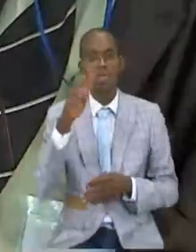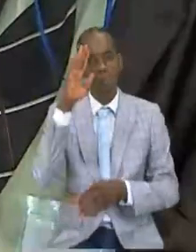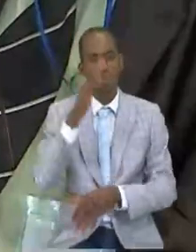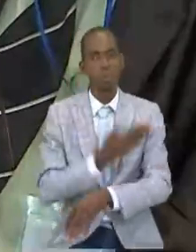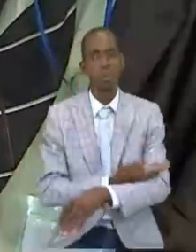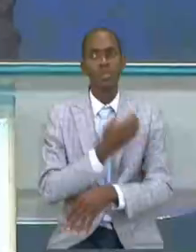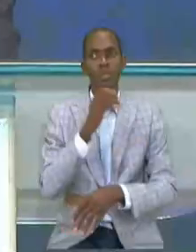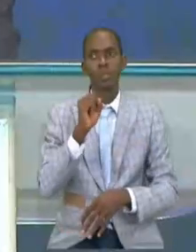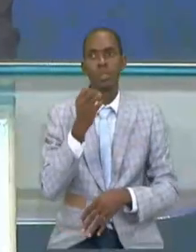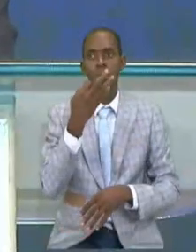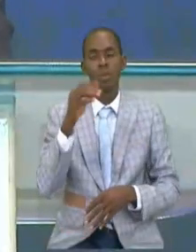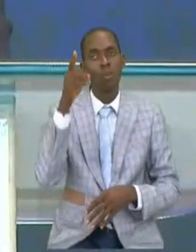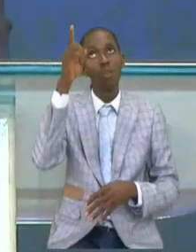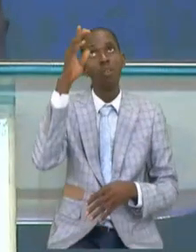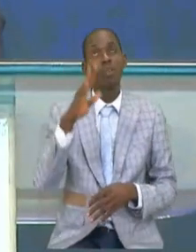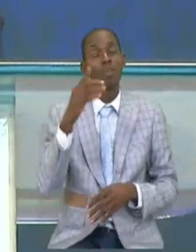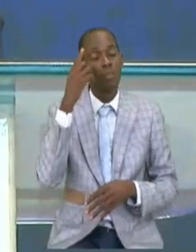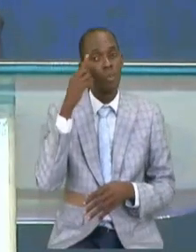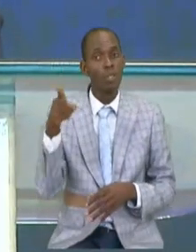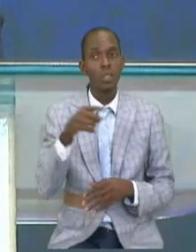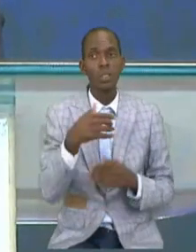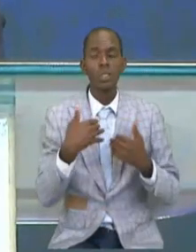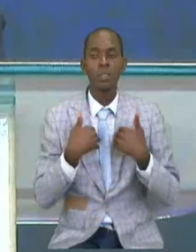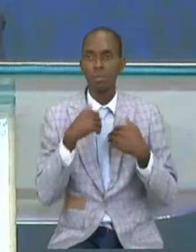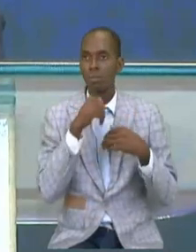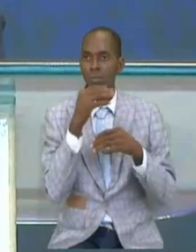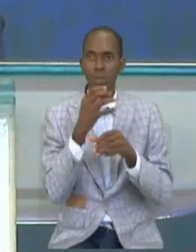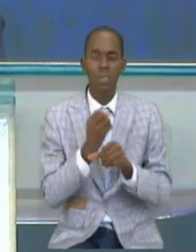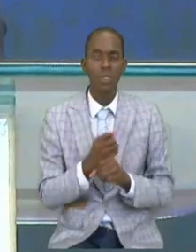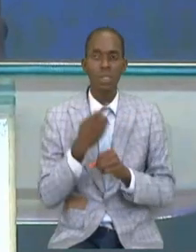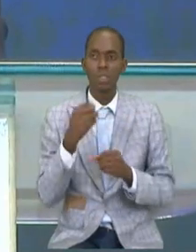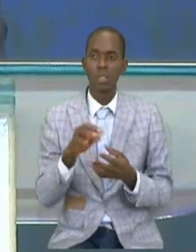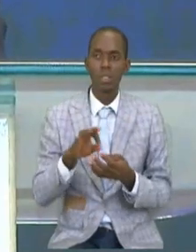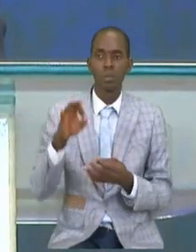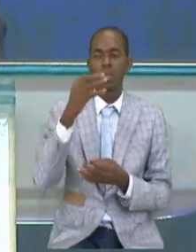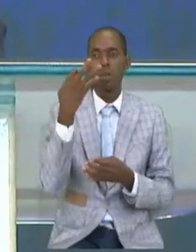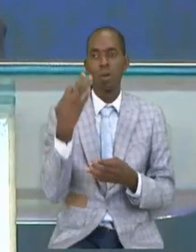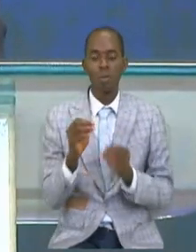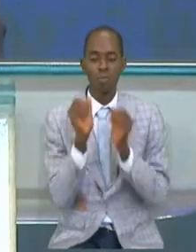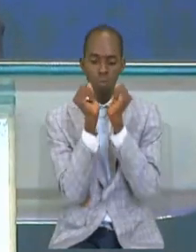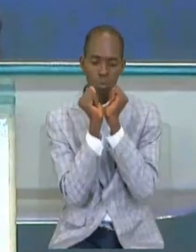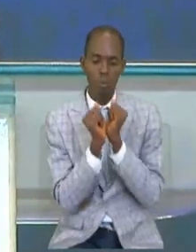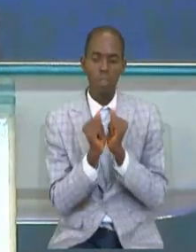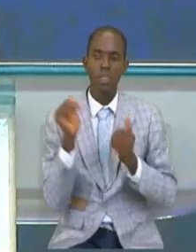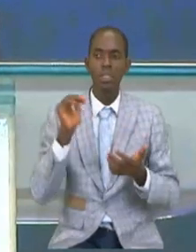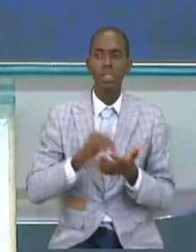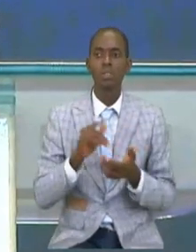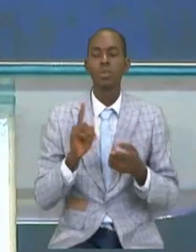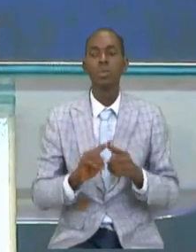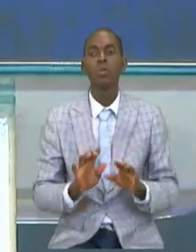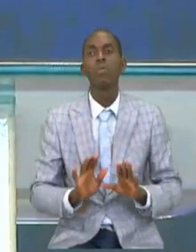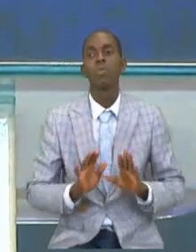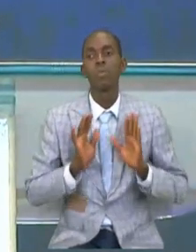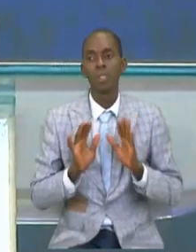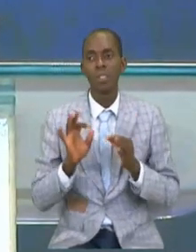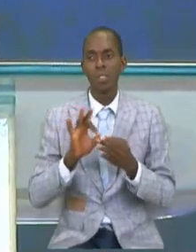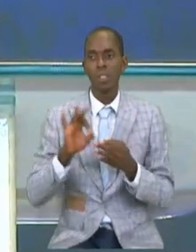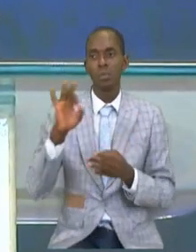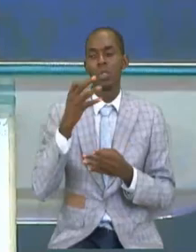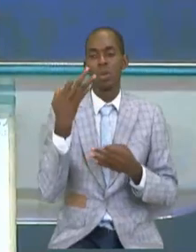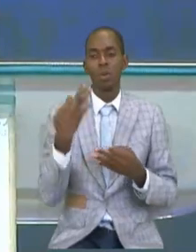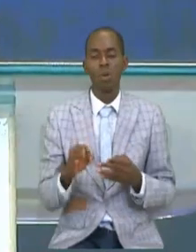Dieu. Et vous n'avez point reçu un esprit de servitude pour être